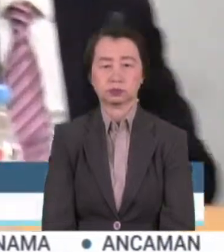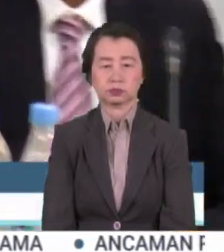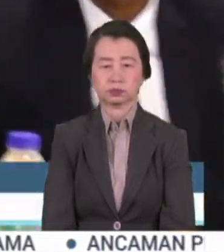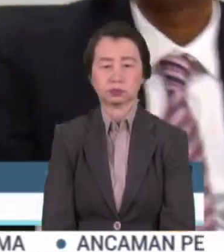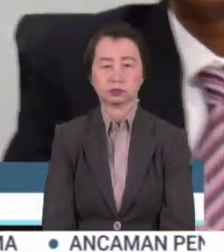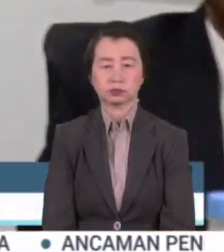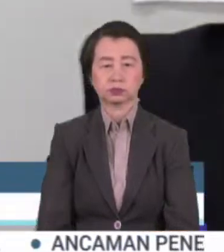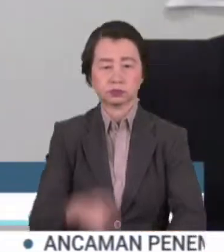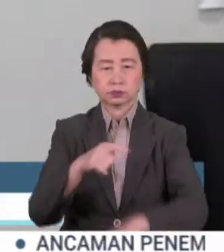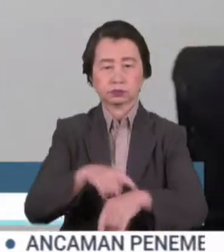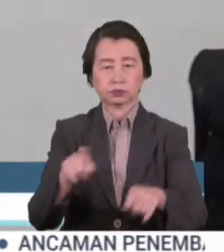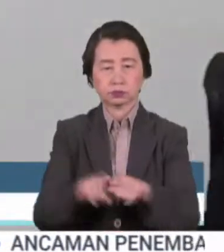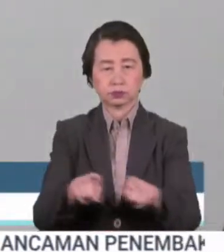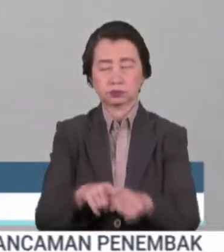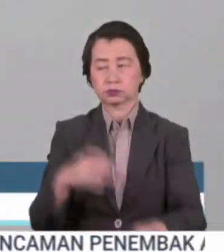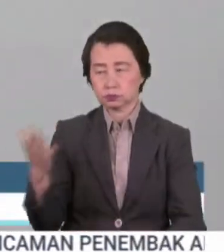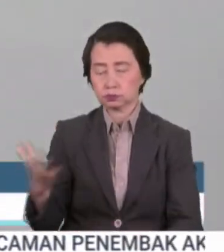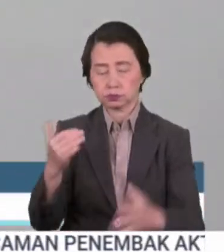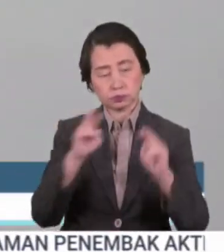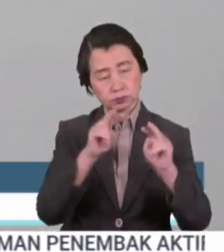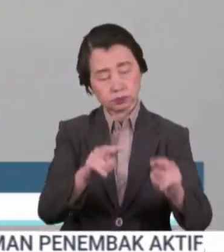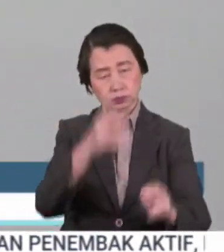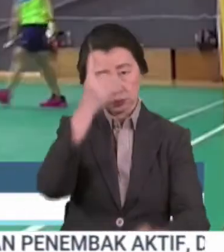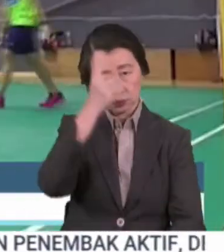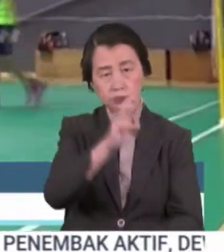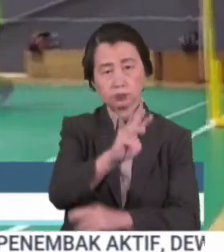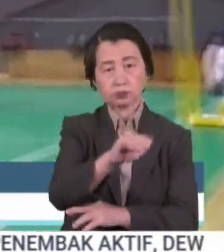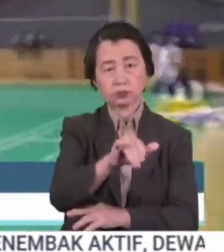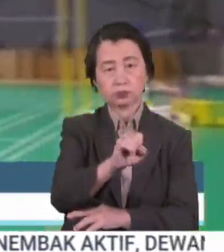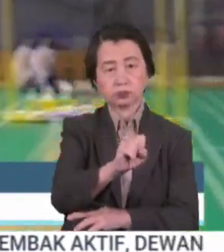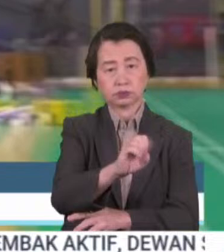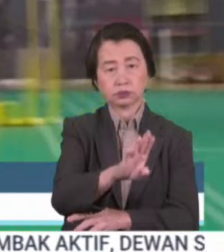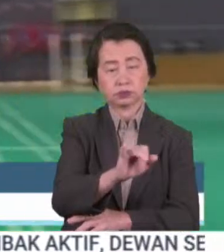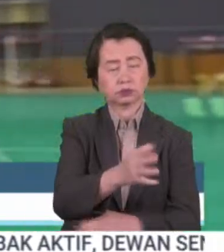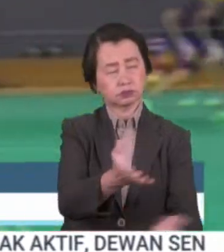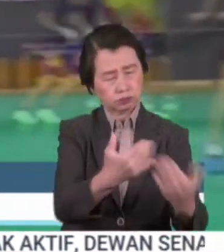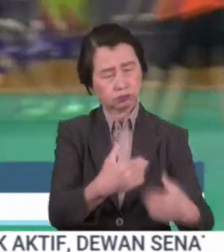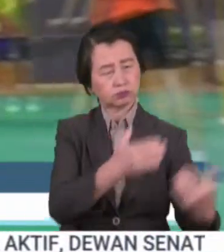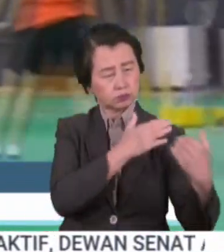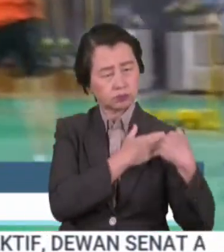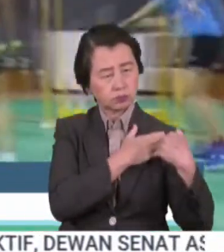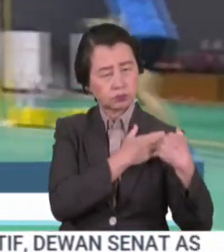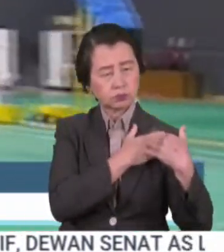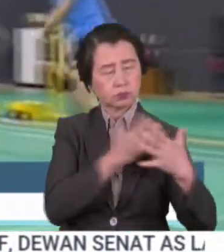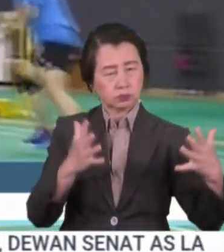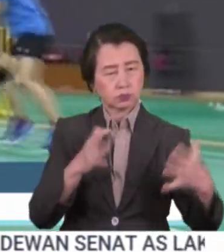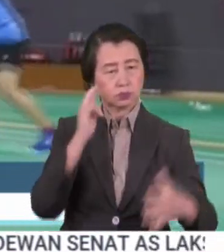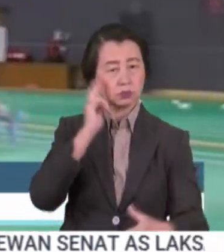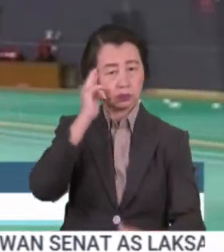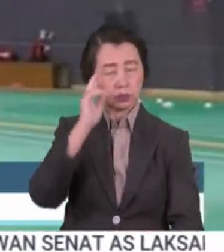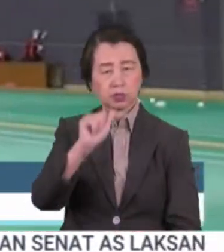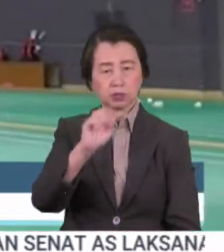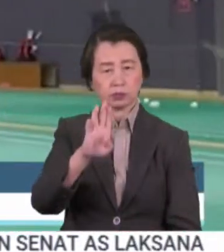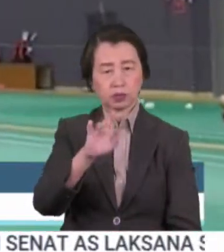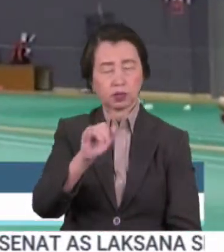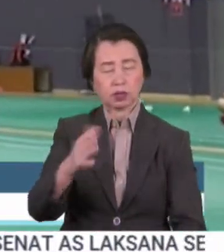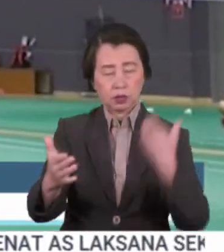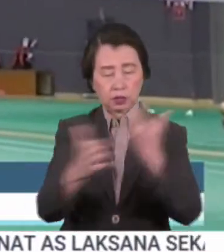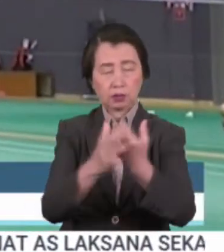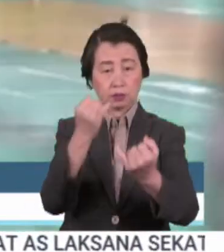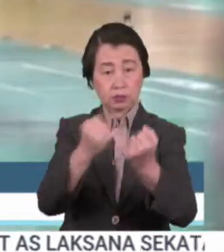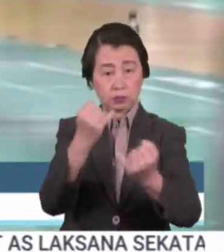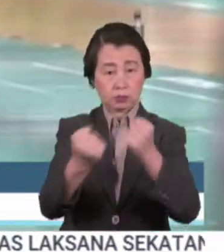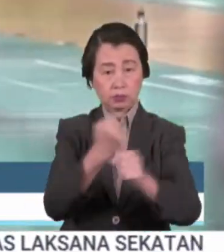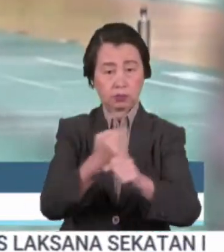dalam bahasa sama beliau juga ingin melihat Datuk misbun kembali Menggala tugas sebagai pengarah kejahatan persoalan remaja ABM hingga ujung tahun